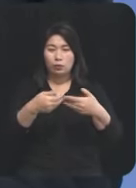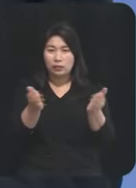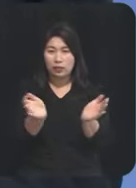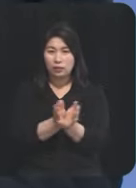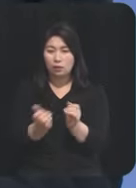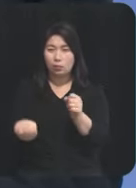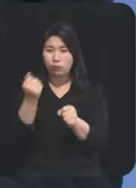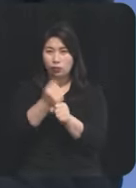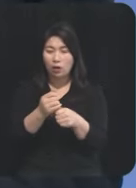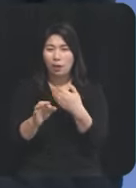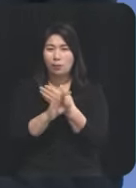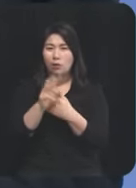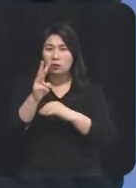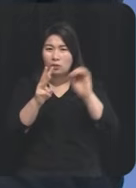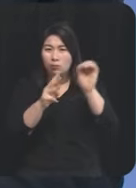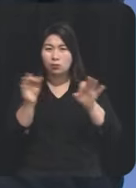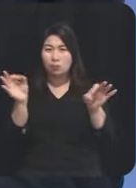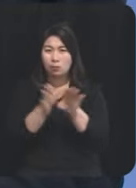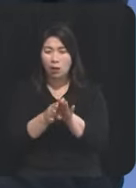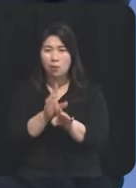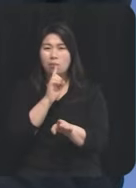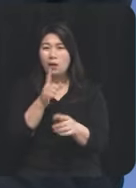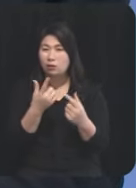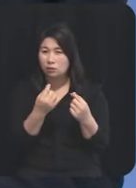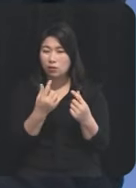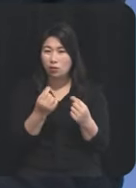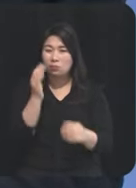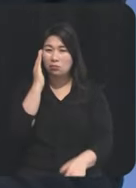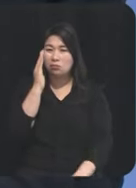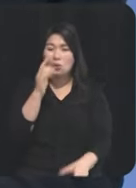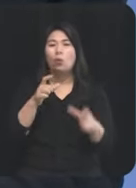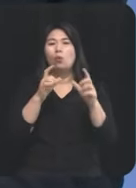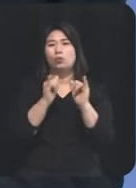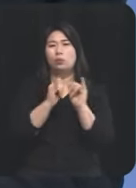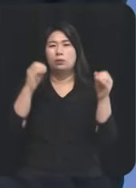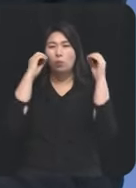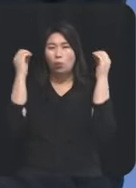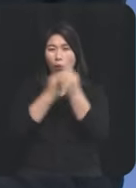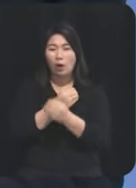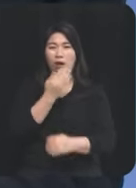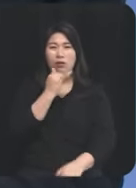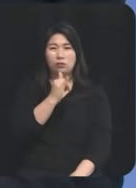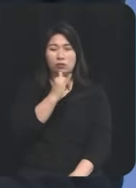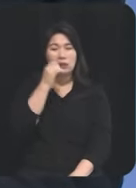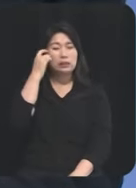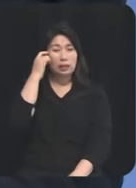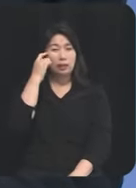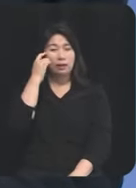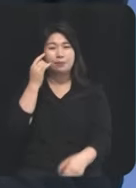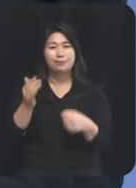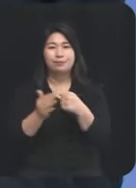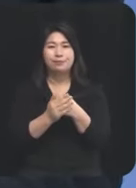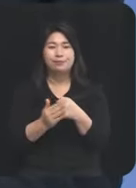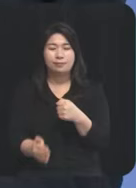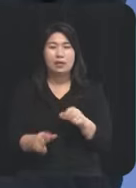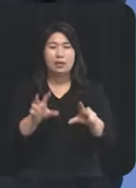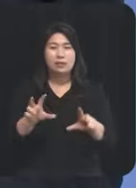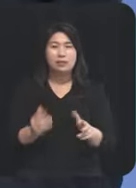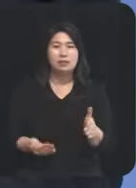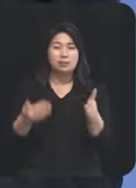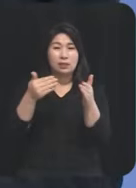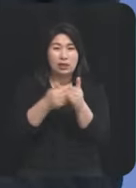그게 날아가는 것 같은 시각으로 말씀드리는 것은 도민적 오해를 살 수 있지 않느냐 이런 생각을 해봅니다. 그래서